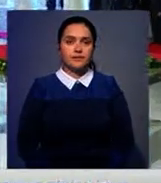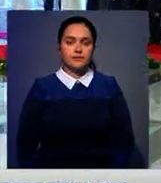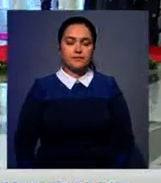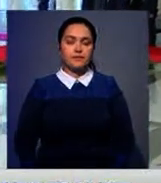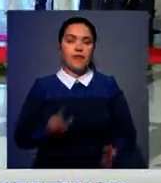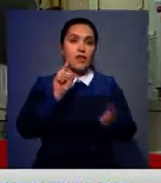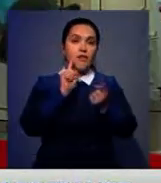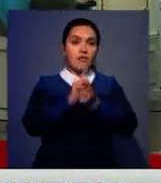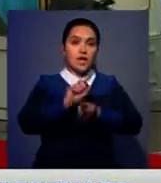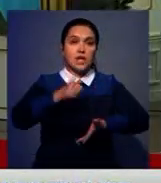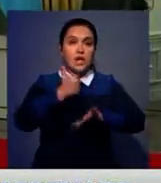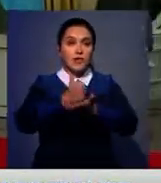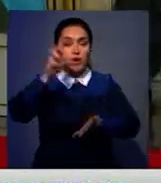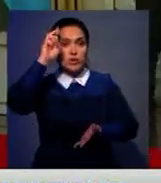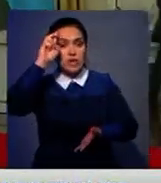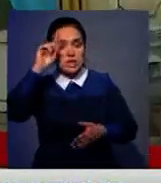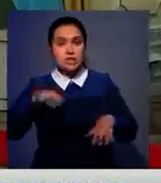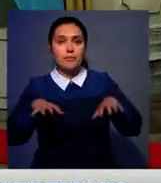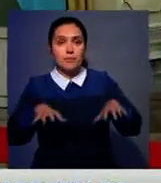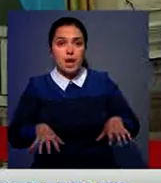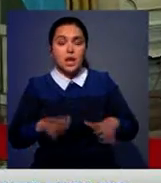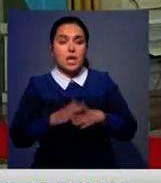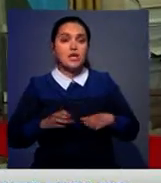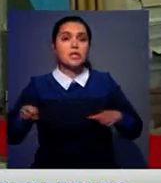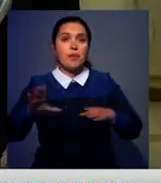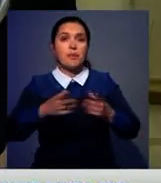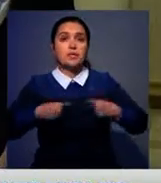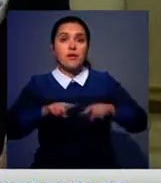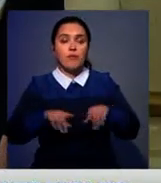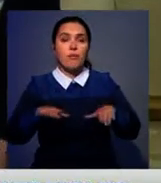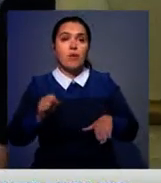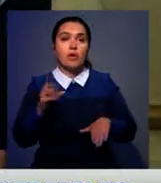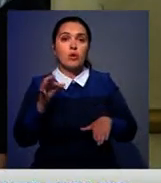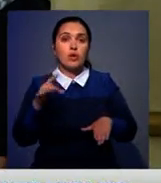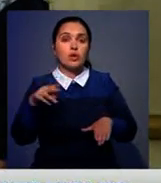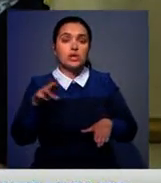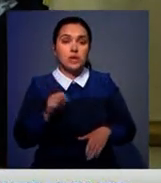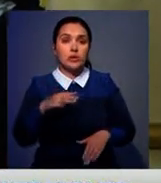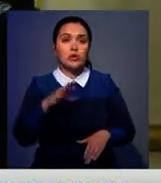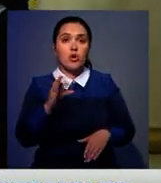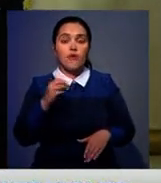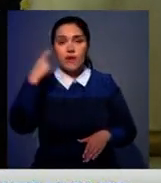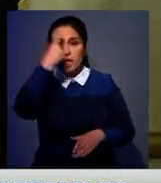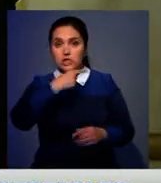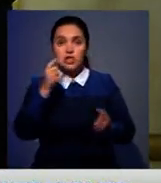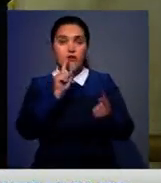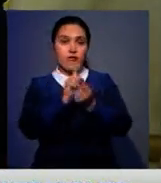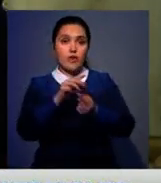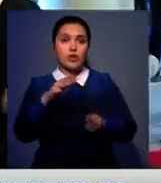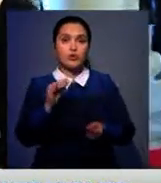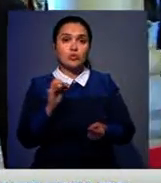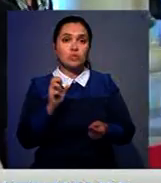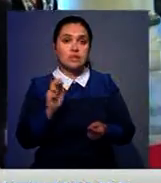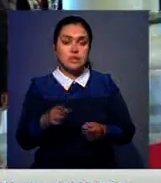Встреча президента Казахстана с председателем Европейского совета проходила в Акурде. Касым-Жомарт Токаев лично встретил Дональда Туска. Крепкое рукопожатие